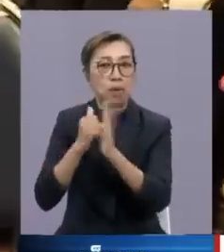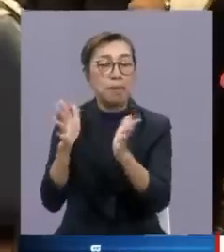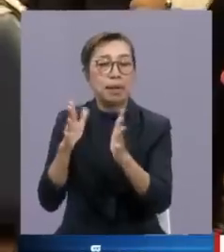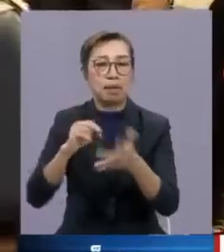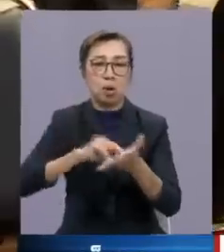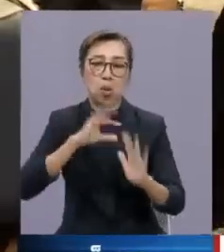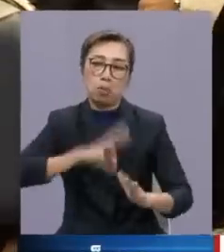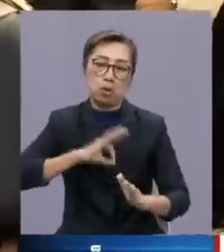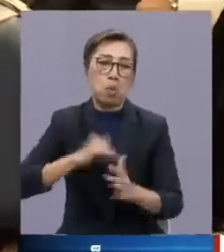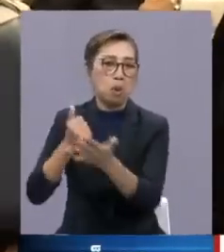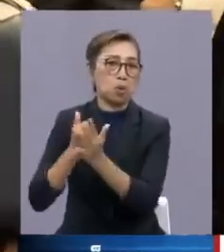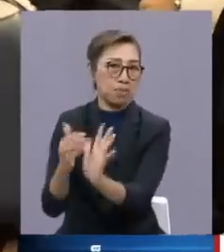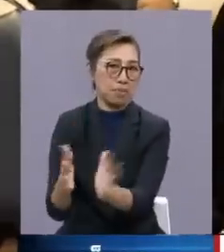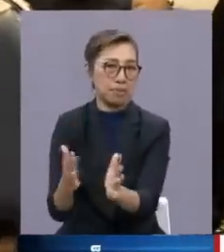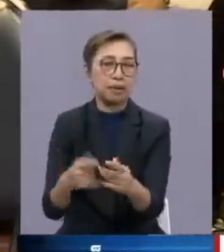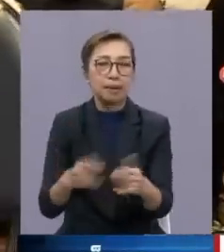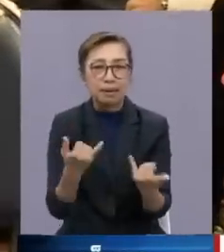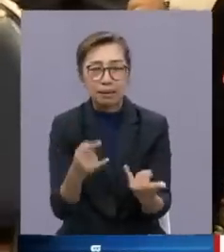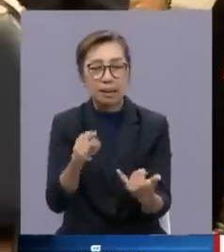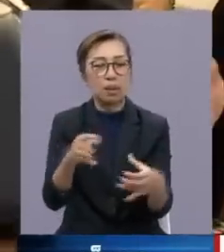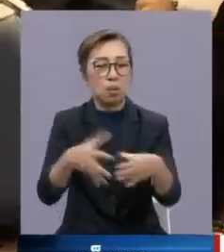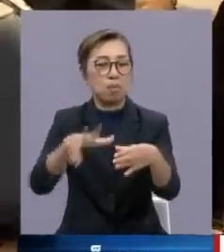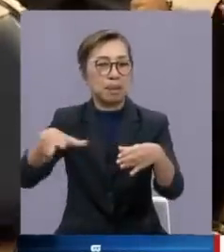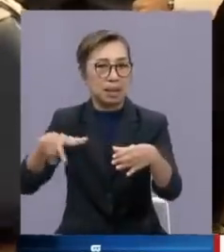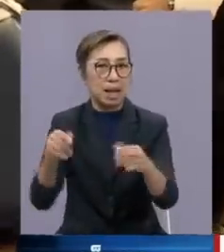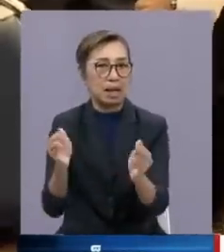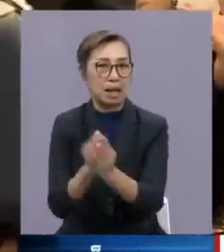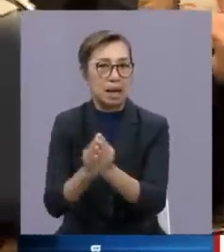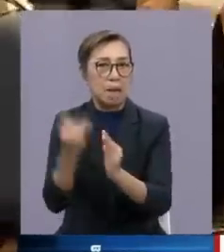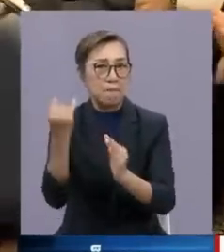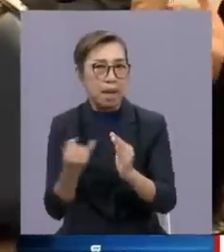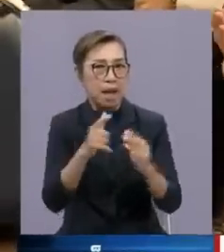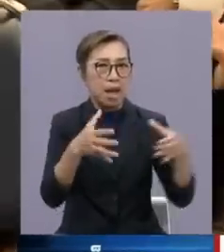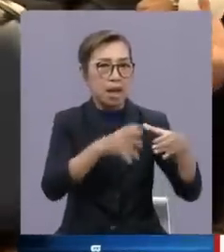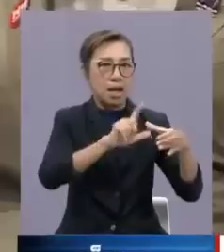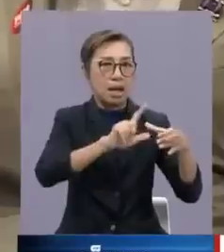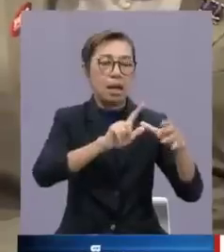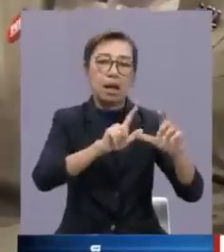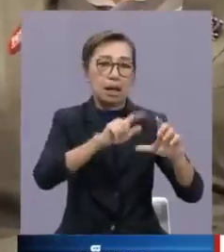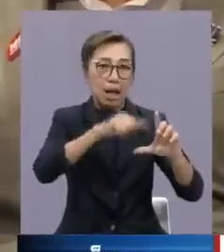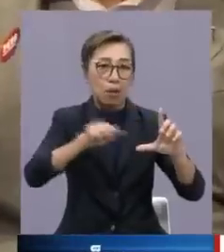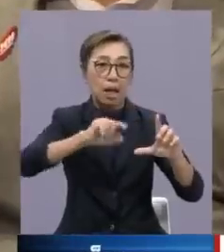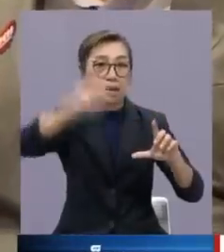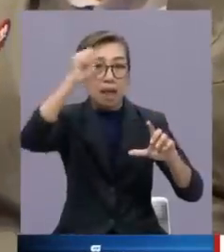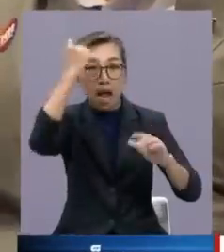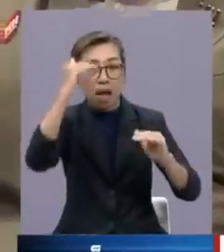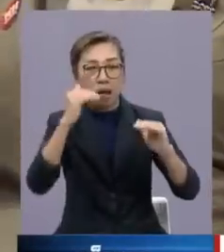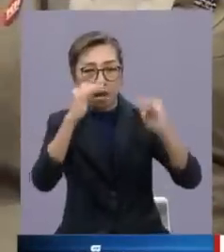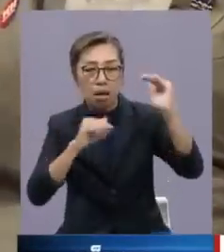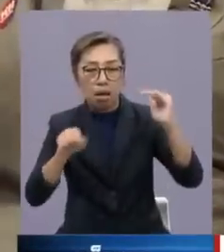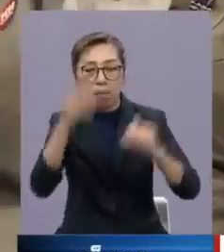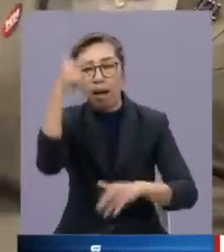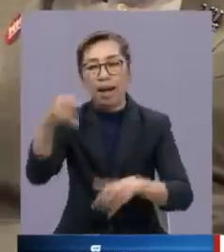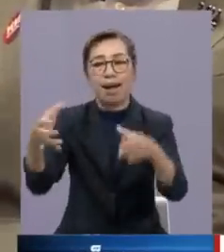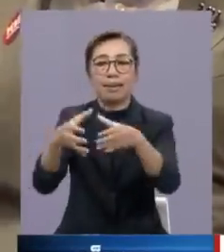รรคเพื่อไทยพ่ายแพ้ต่อการเลือกตั้งให้ก้าวไกลส่วนหนึ่งมาจากทีมห้องแอร์เองนี่แหละที่วางยุทธศาสตร์หาเสียงแบบผิด